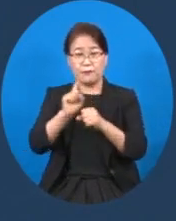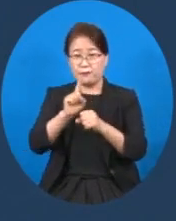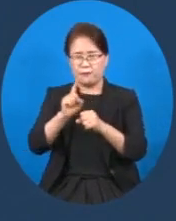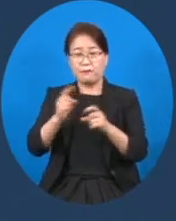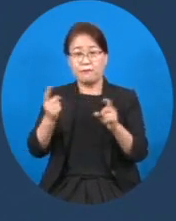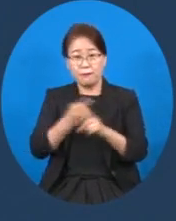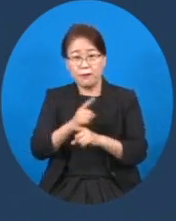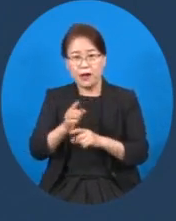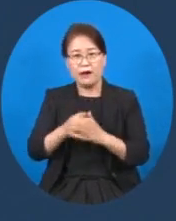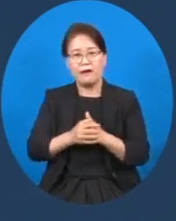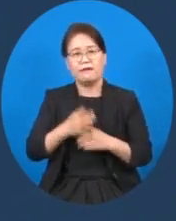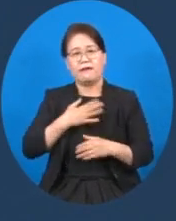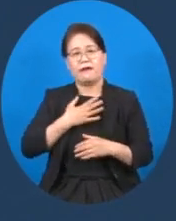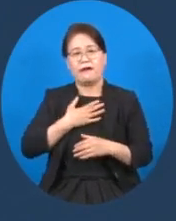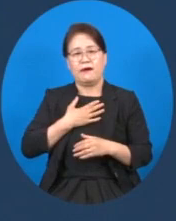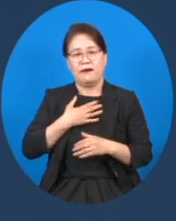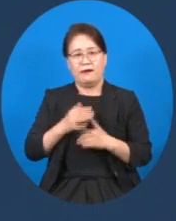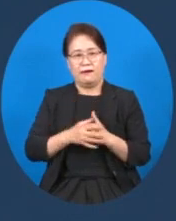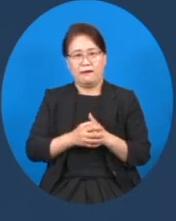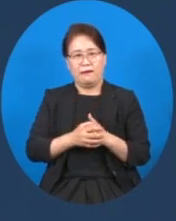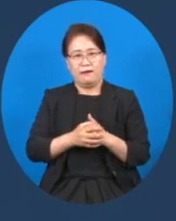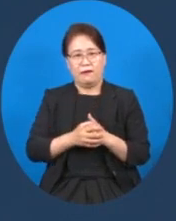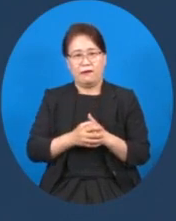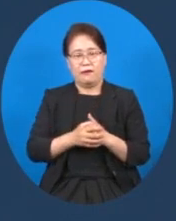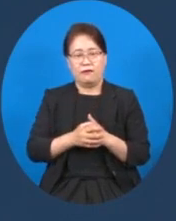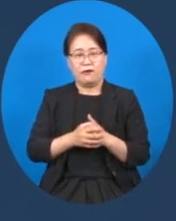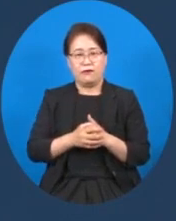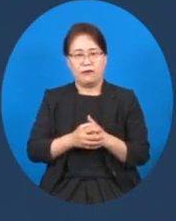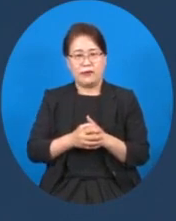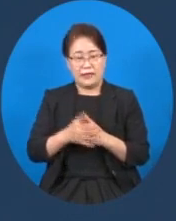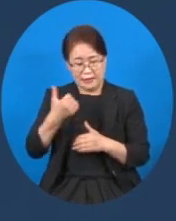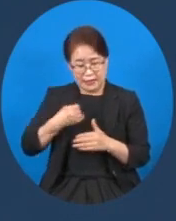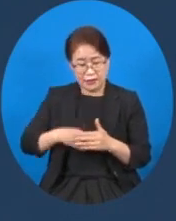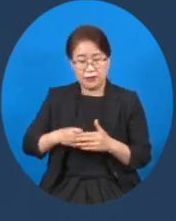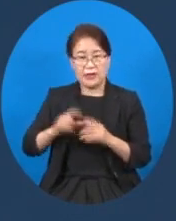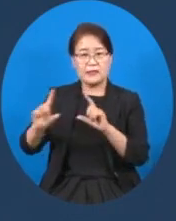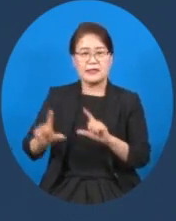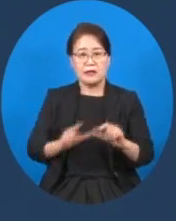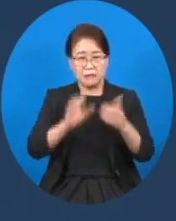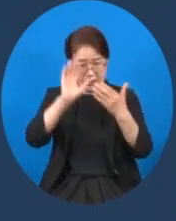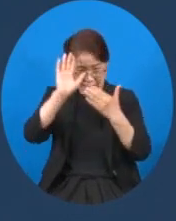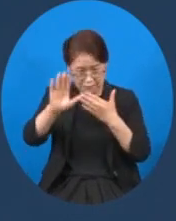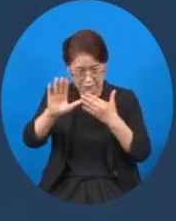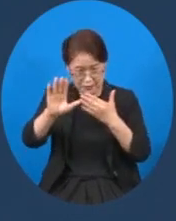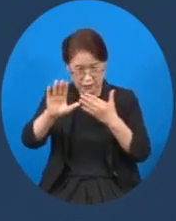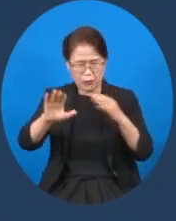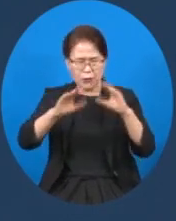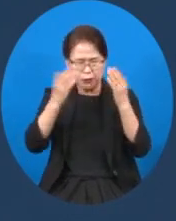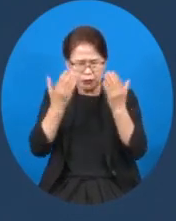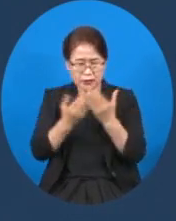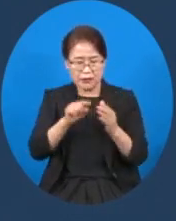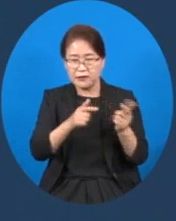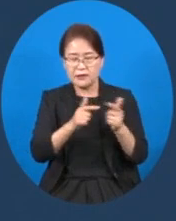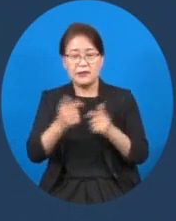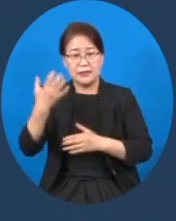있어요. 내가 내 자녀의 인생의 미래를 책임져 줄게.